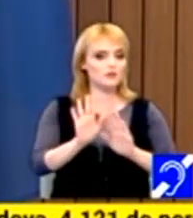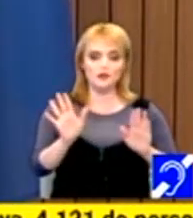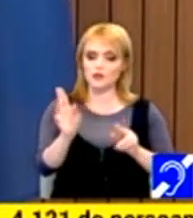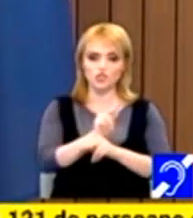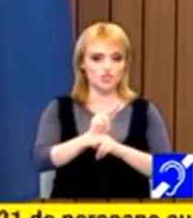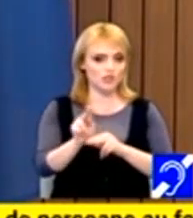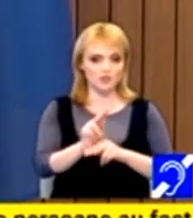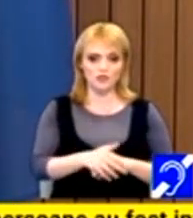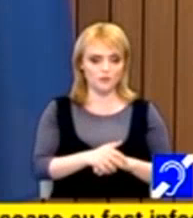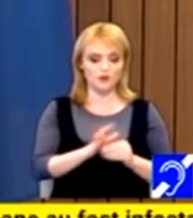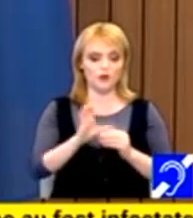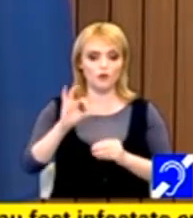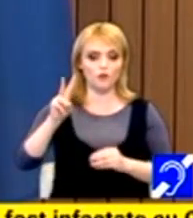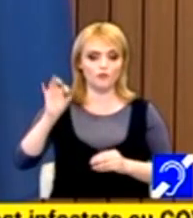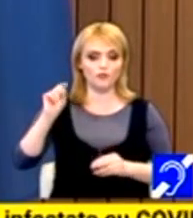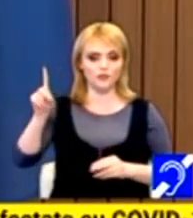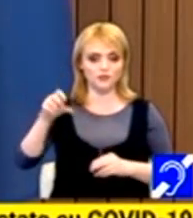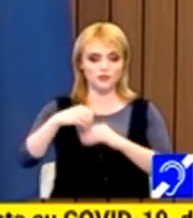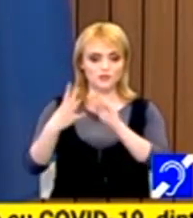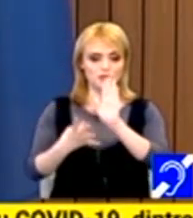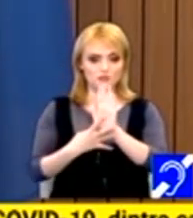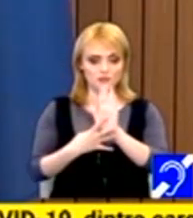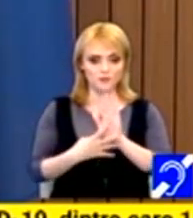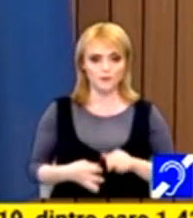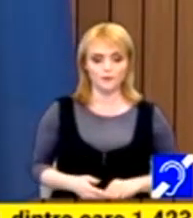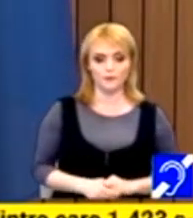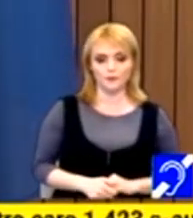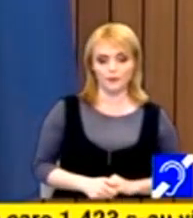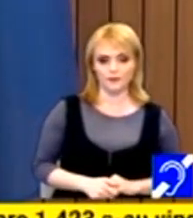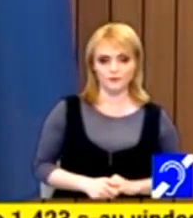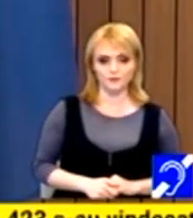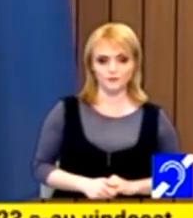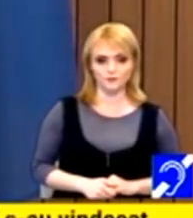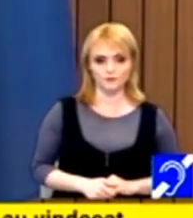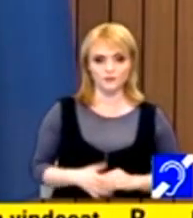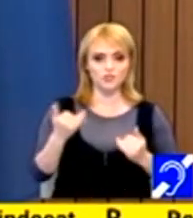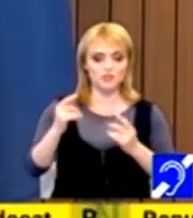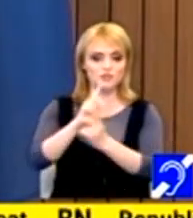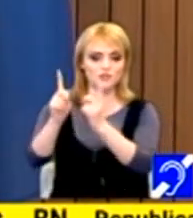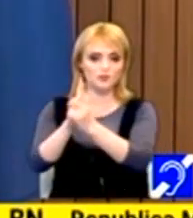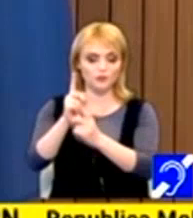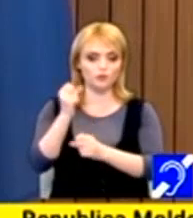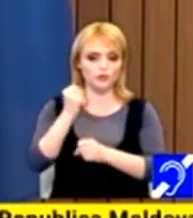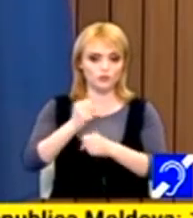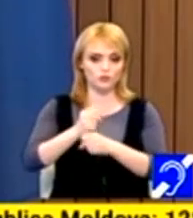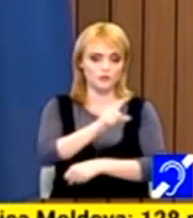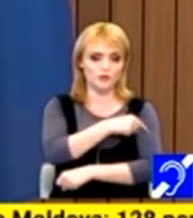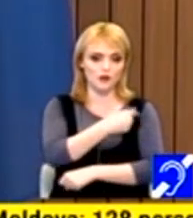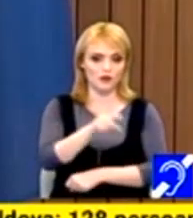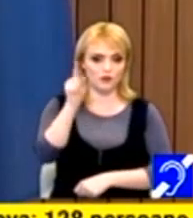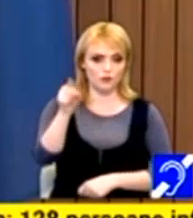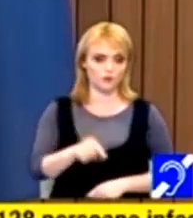nu va fi realizată, dat fiind faptul că actualmente se realizează schimbarea echipelor de lucrători medicali.